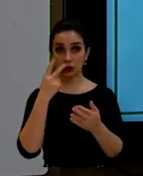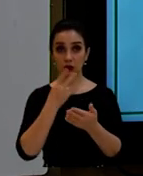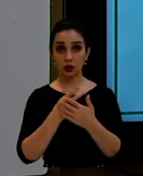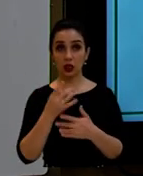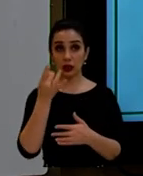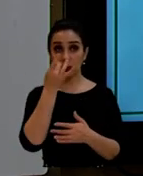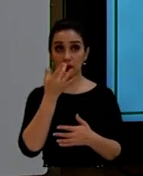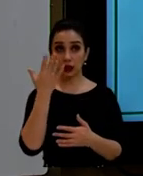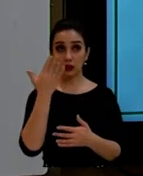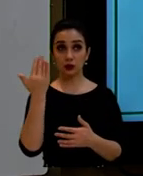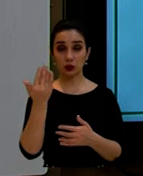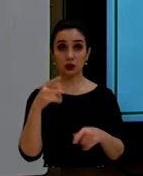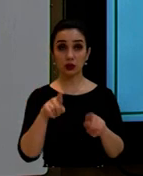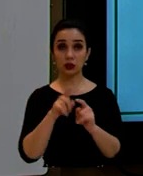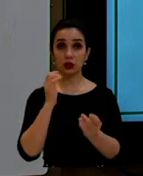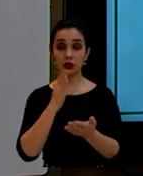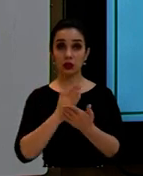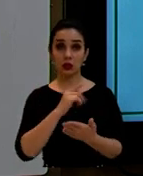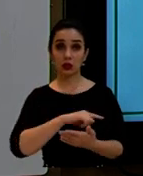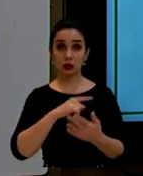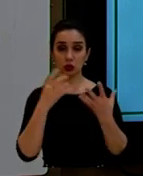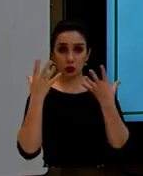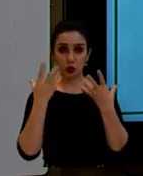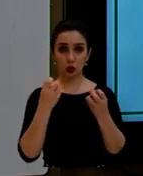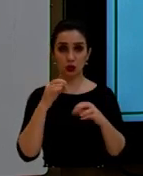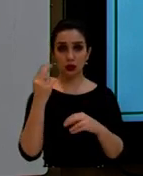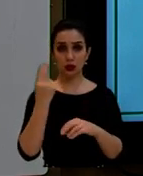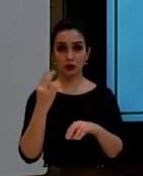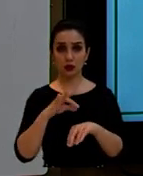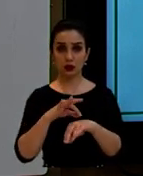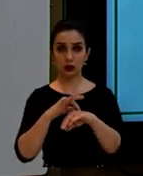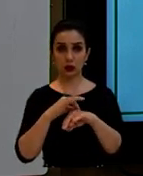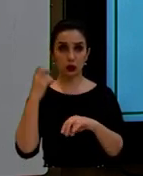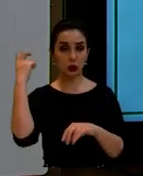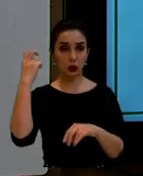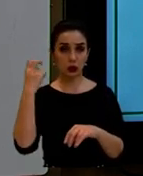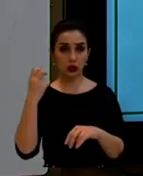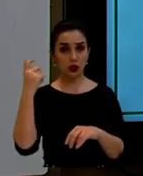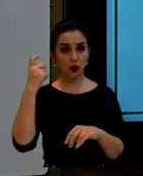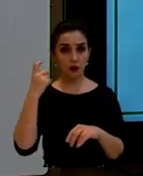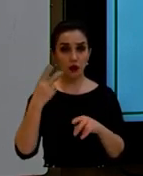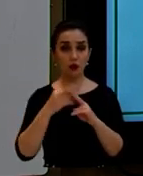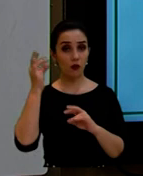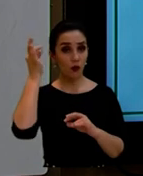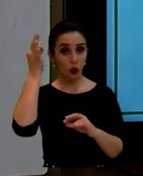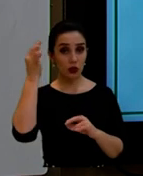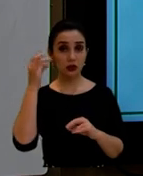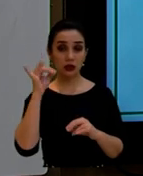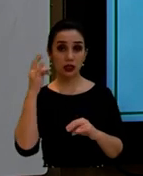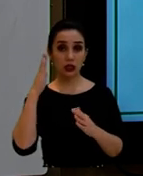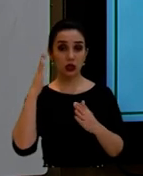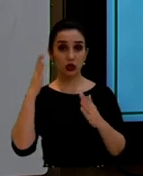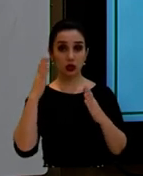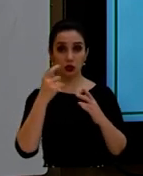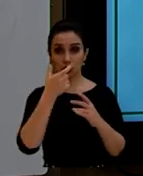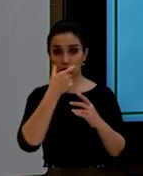Для негроидной расы характерен темный цвет кожи, курчавые волосы, широкий и